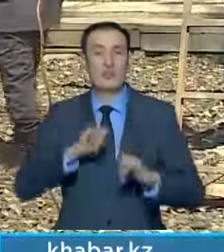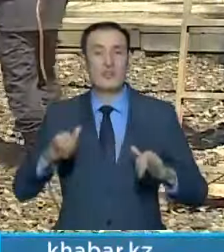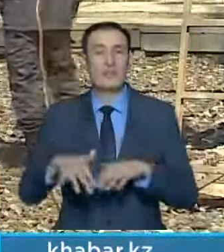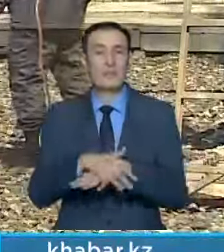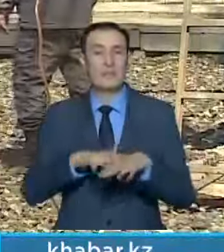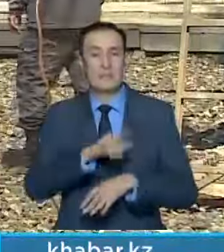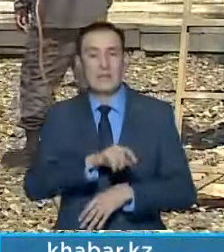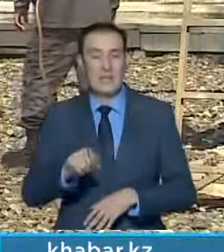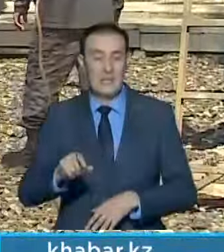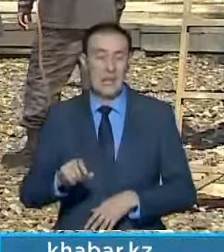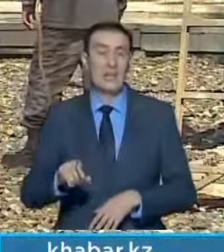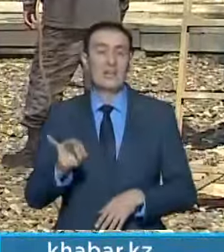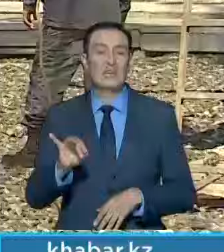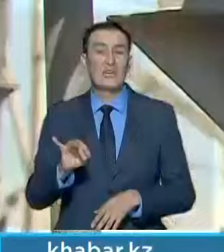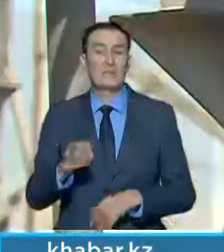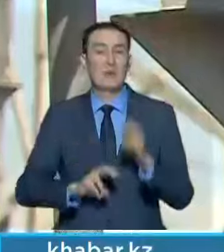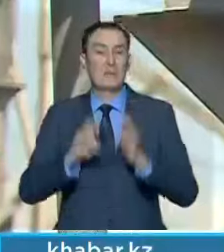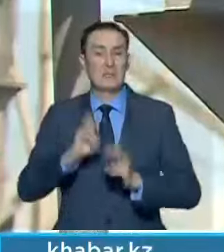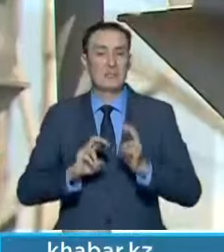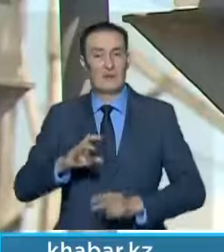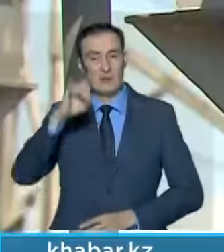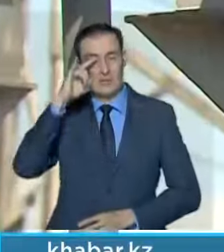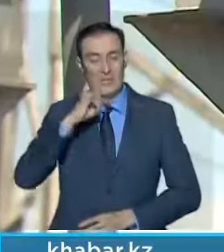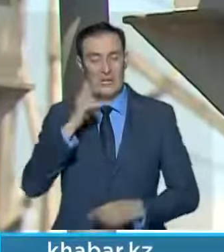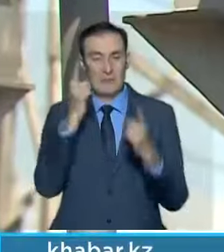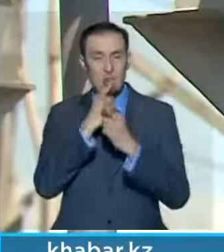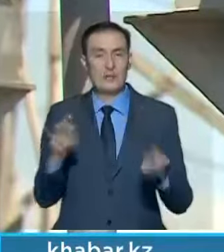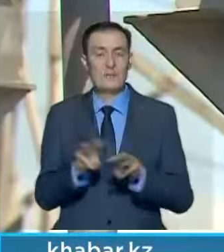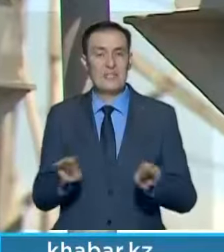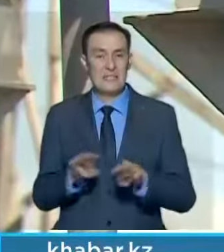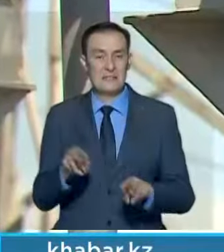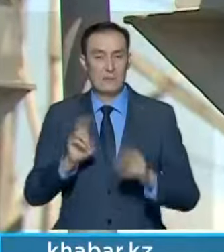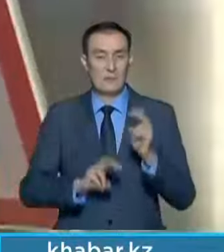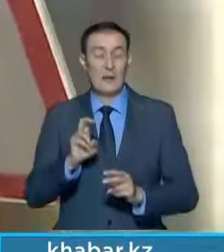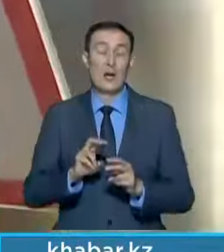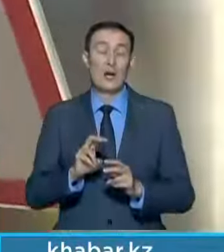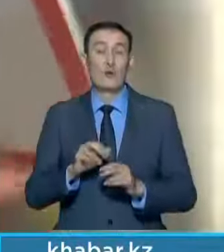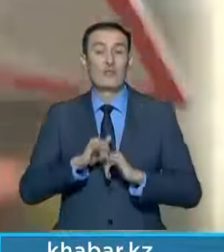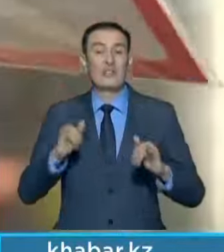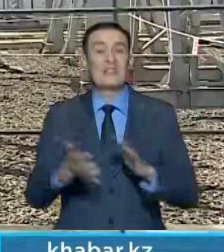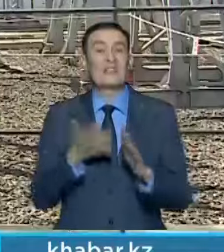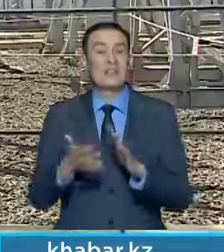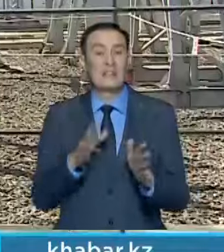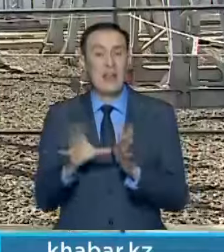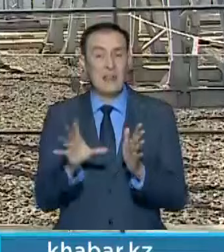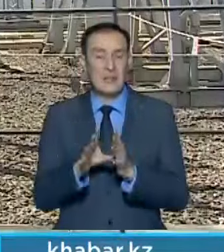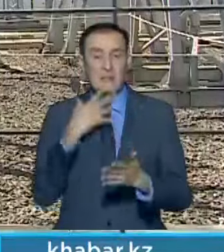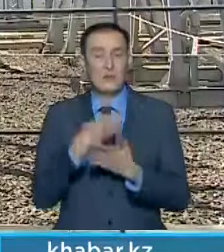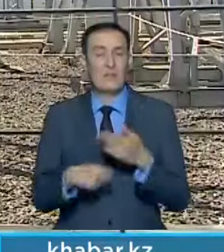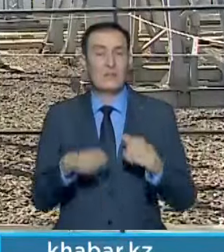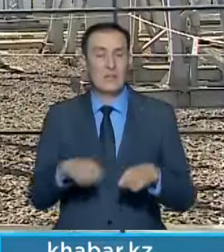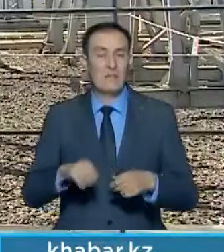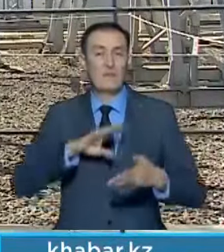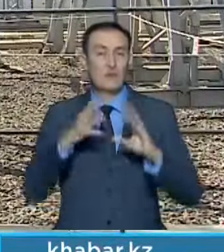ростом потребления населения и промышленности страны, отмечают в профильном министерстве. Увеличение дефицита электроэнергии на внутреннем рынке